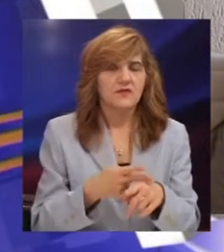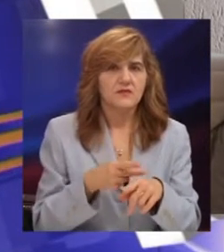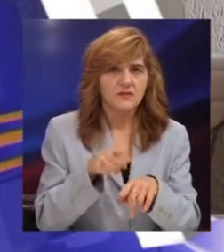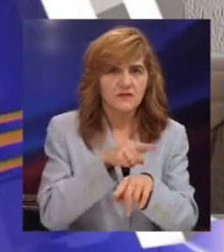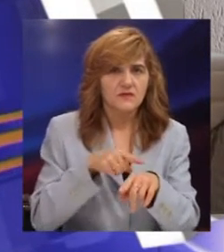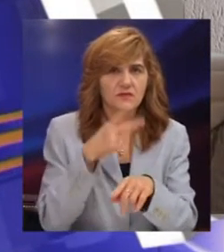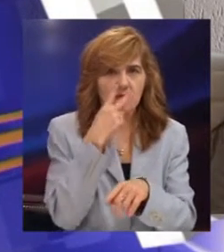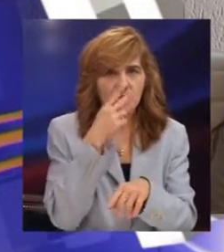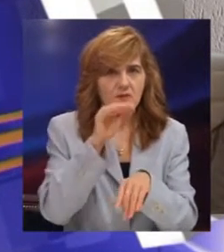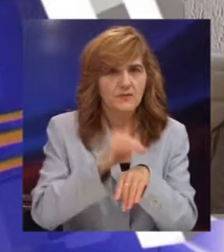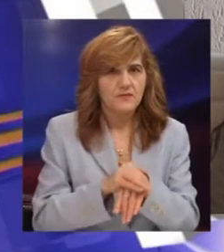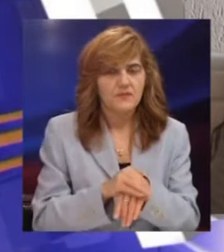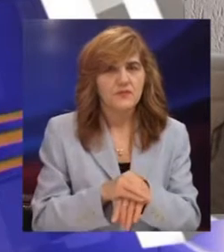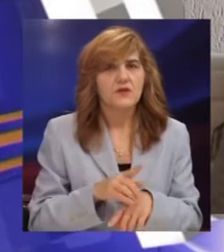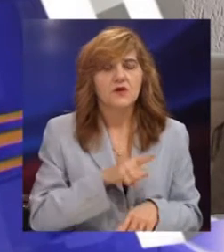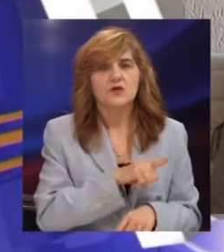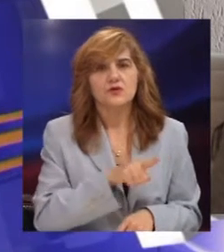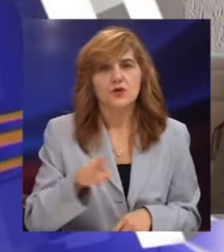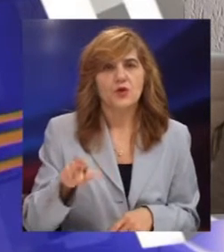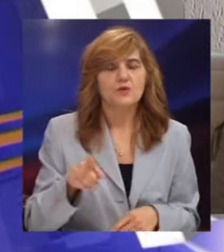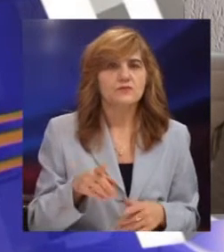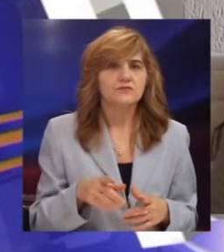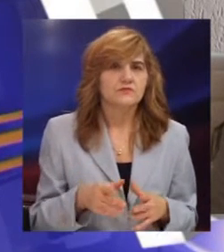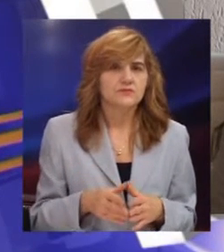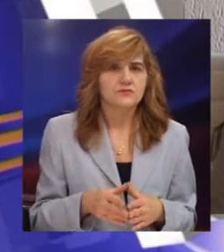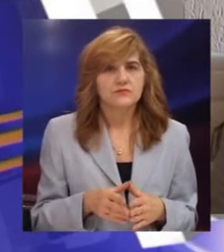trajni ožiljak i nekad može da dovede i do